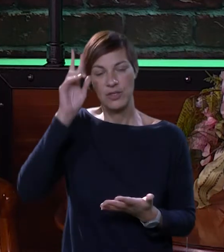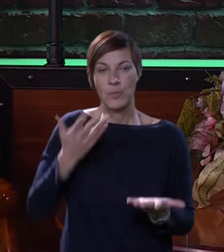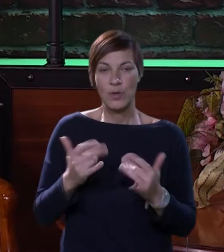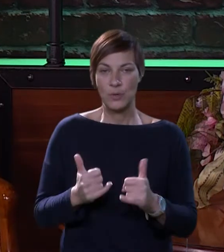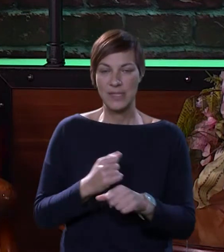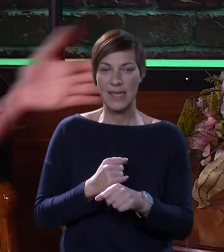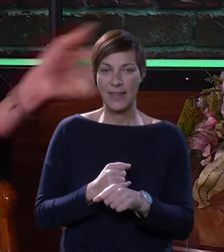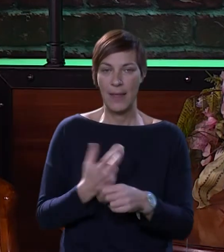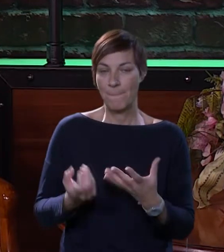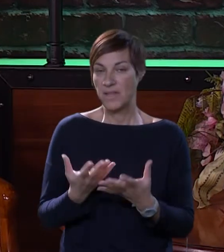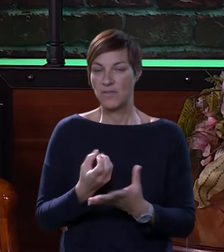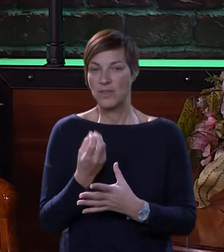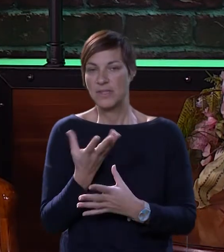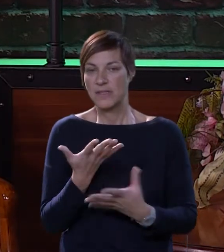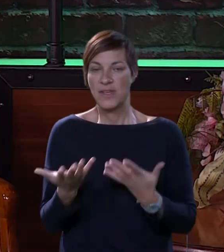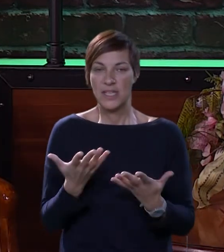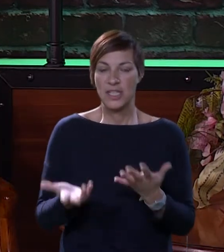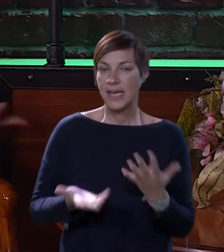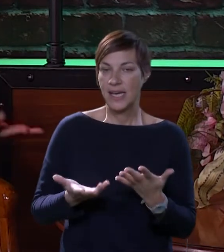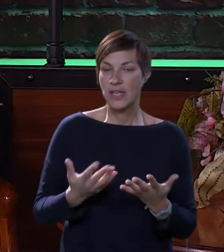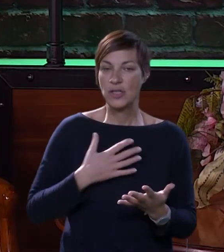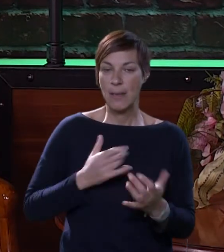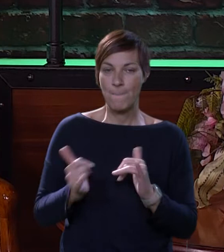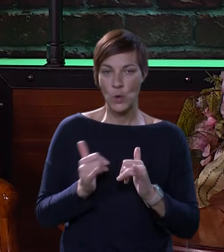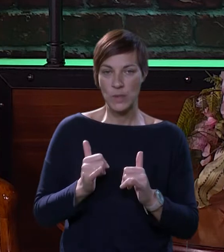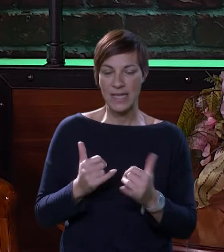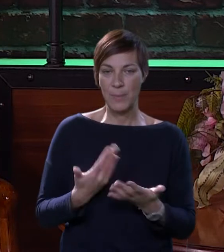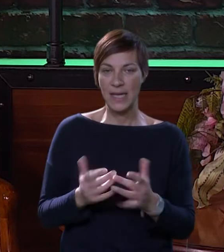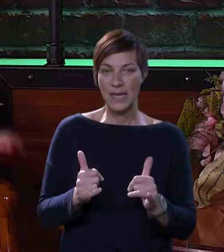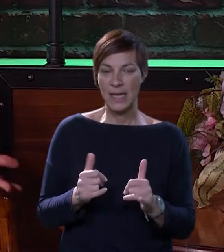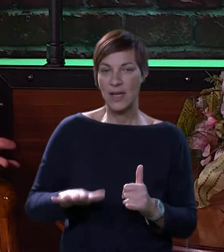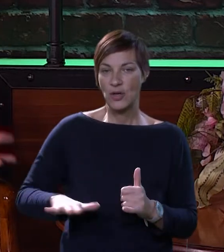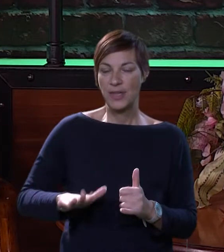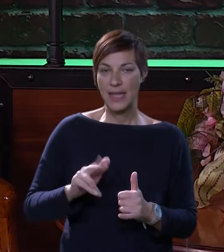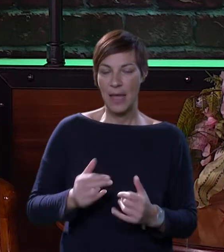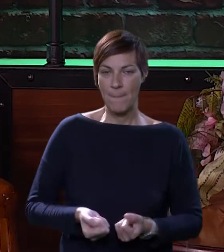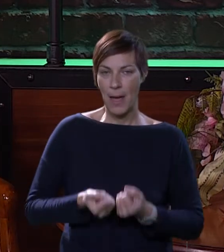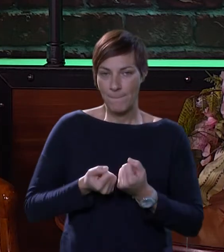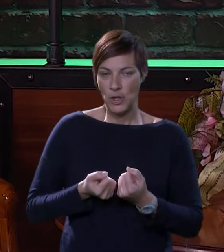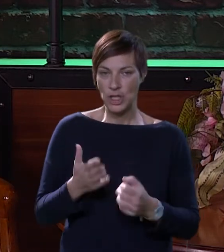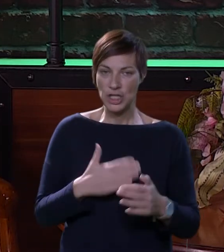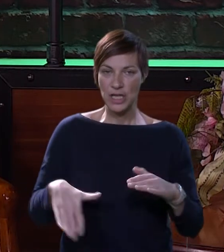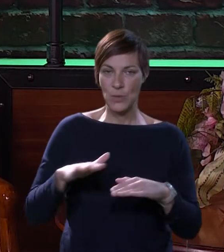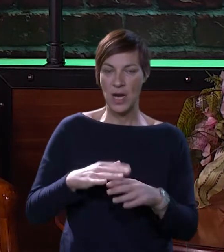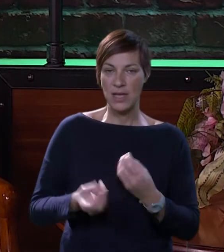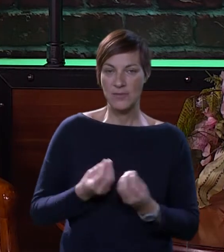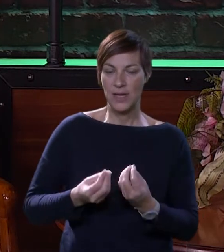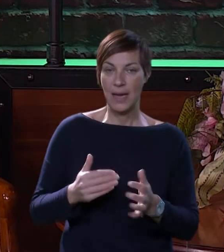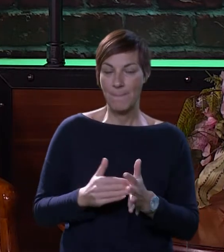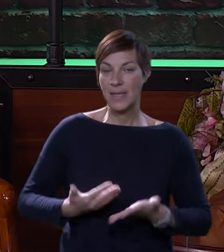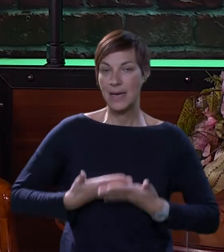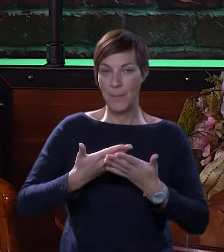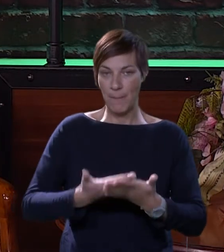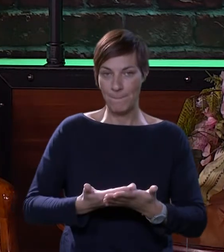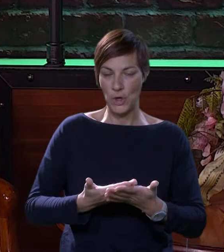sad napraviti od ovoga tu cvijeća ili kako se mogu zabaviti. Naravno, ako dijete ima poteškoća u razvoju igre pa im